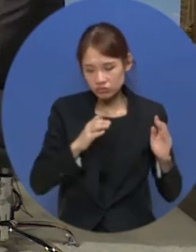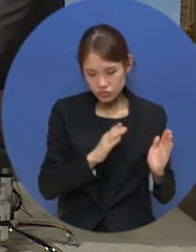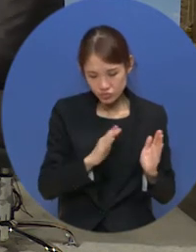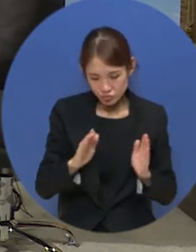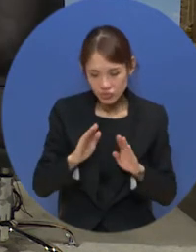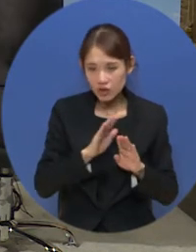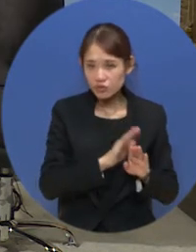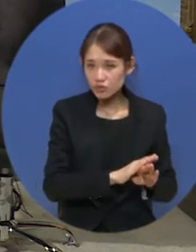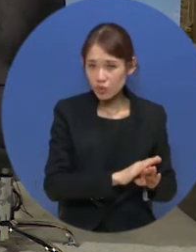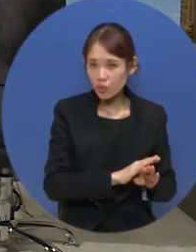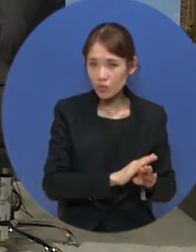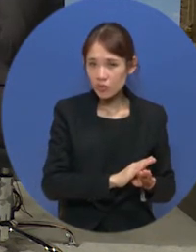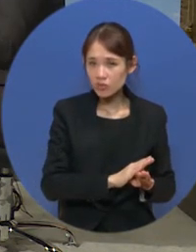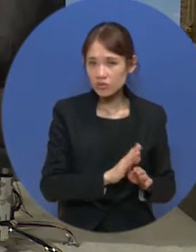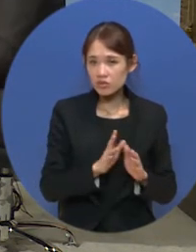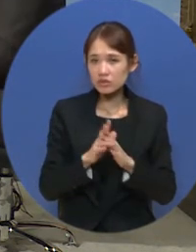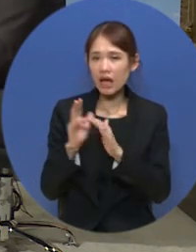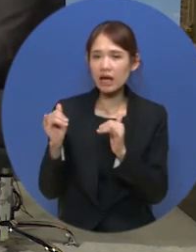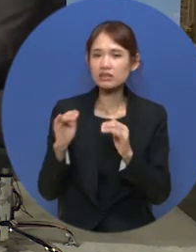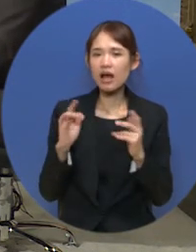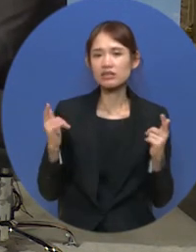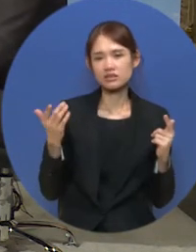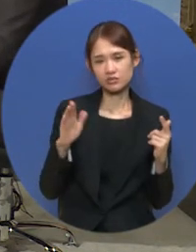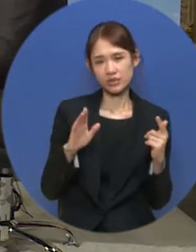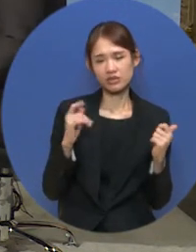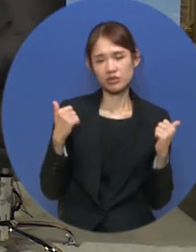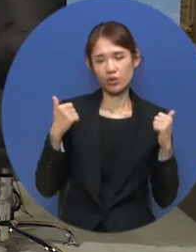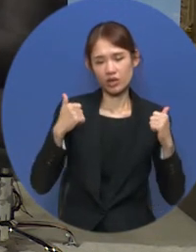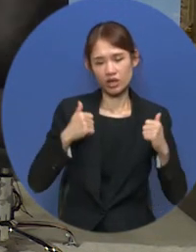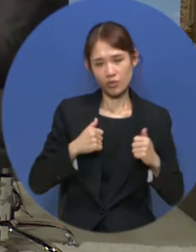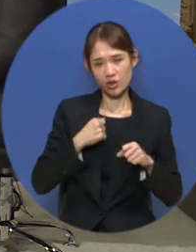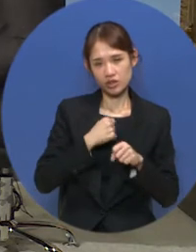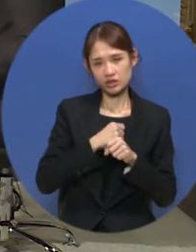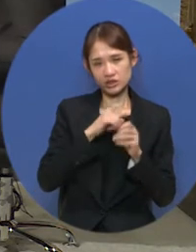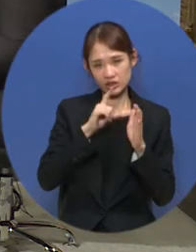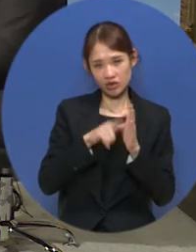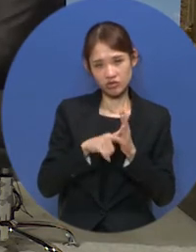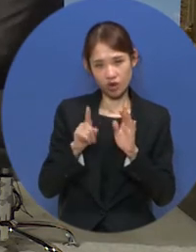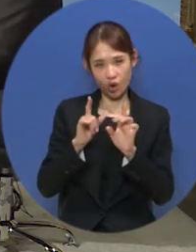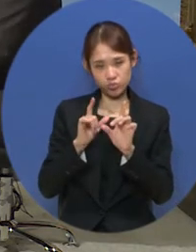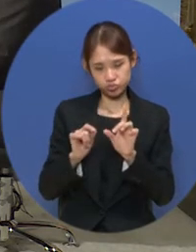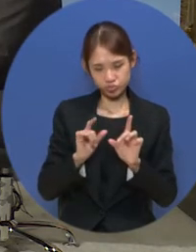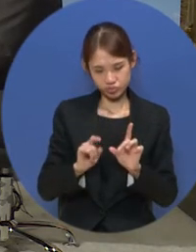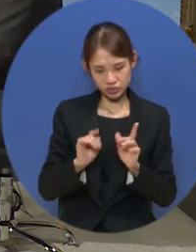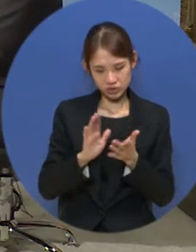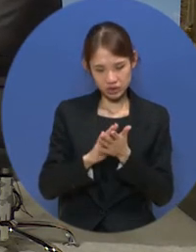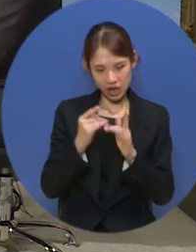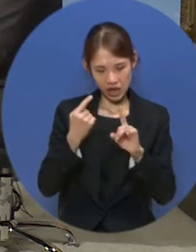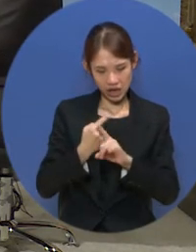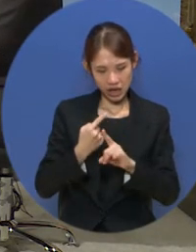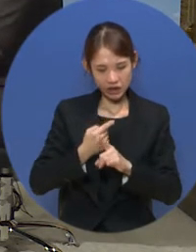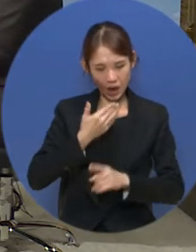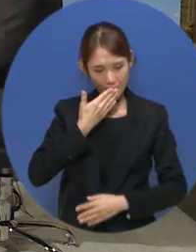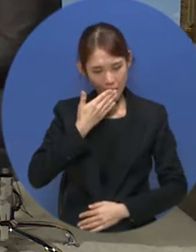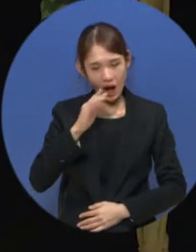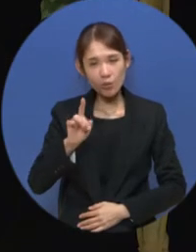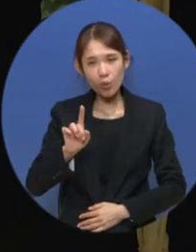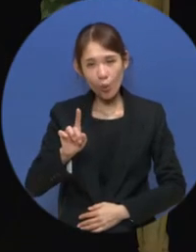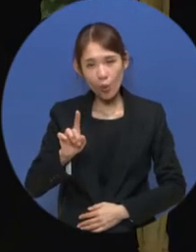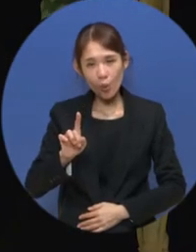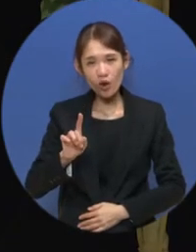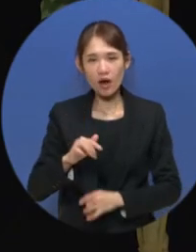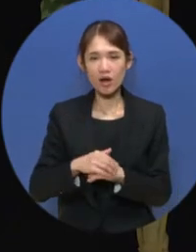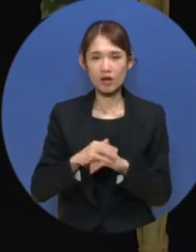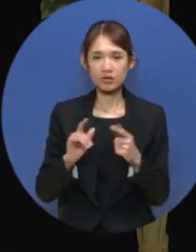놓고 비록 본인이 장애인은 아니지만 네. 이 옷을 입었을 때 어떤 부분이 좀 더 개선할 수 있을까? 아니면